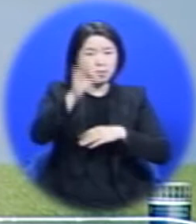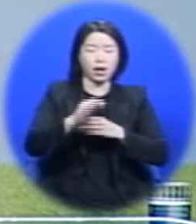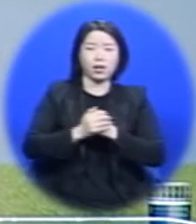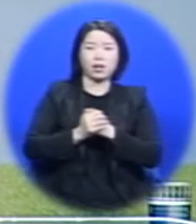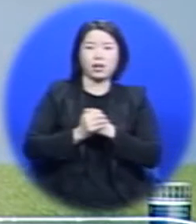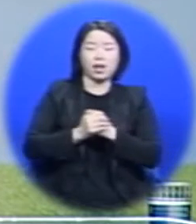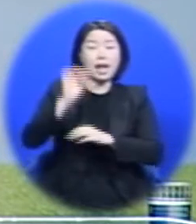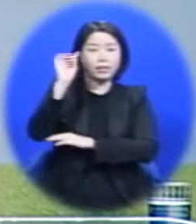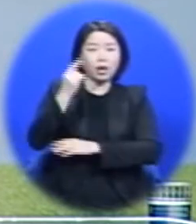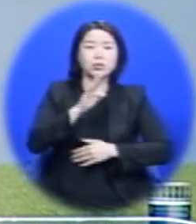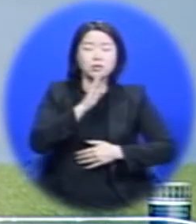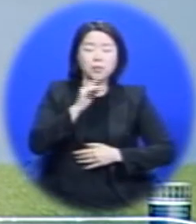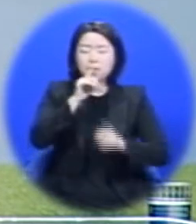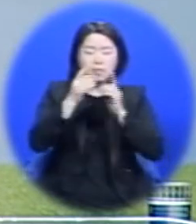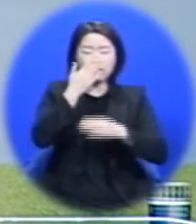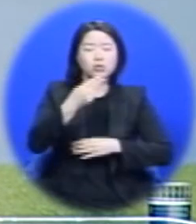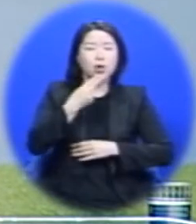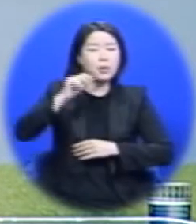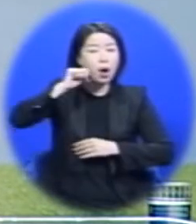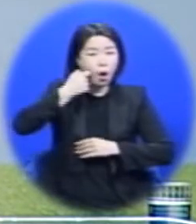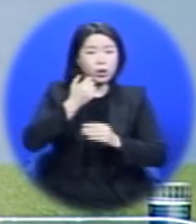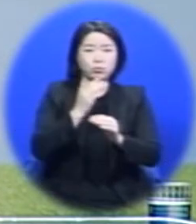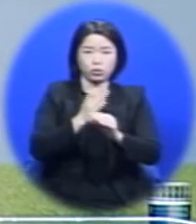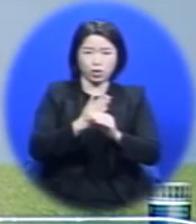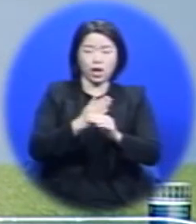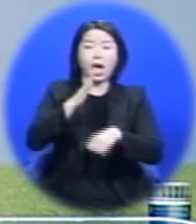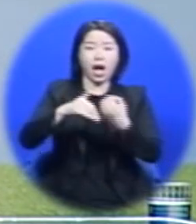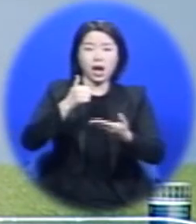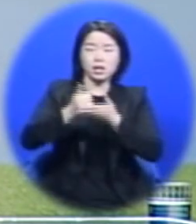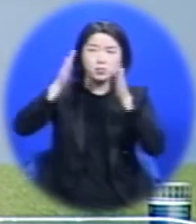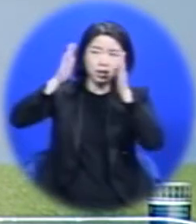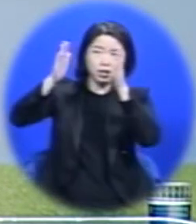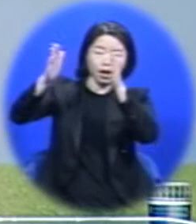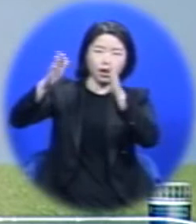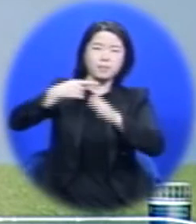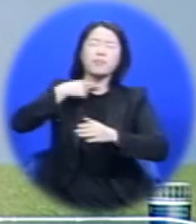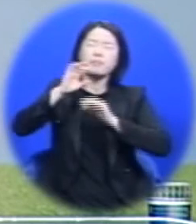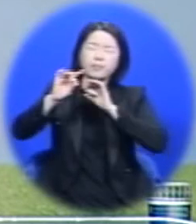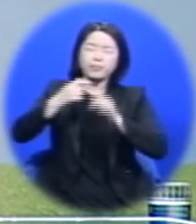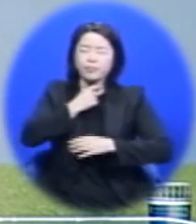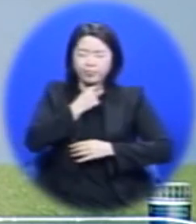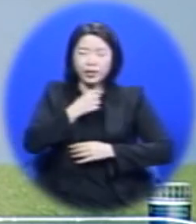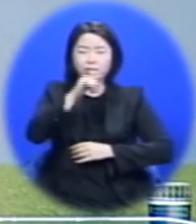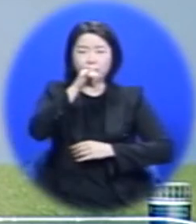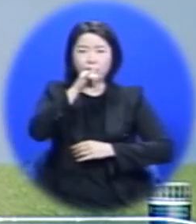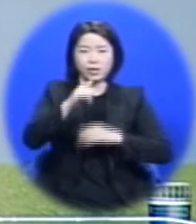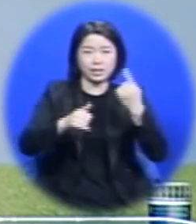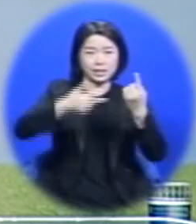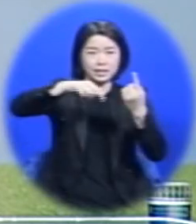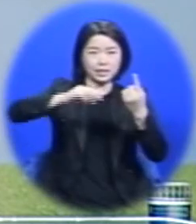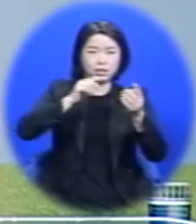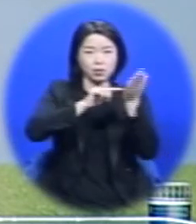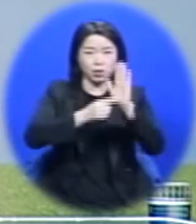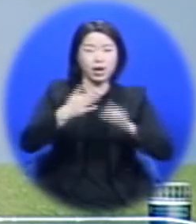다윗은 정말 말할 수 없는 어려움 중에서 그가 하나님을 향하여 갈급해 합니다. 1절 표현에